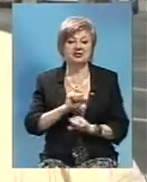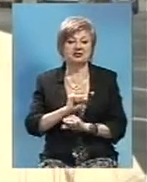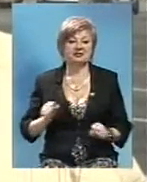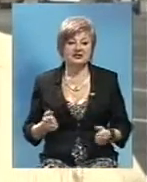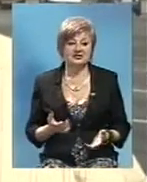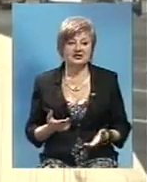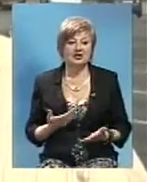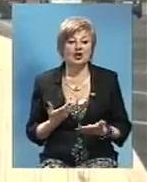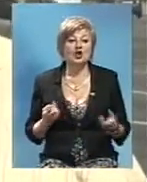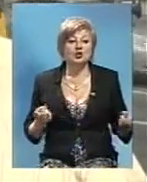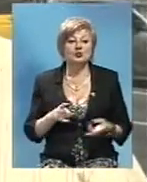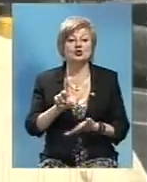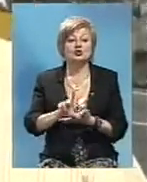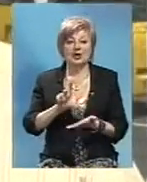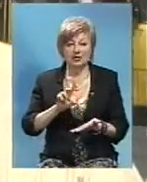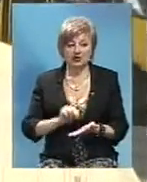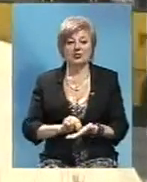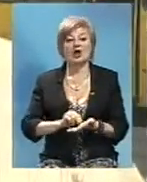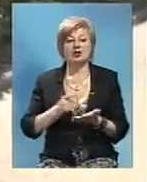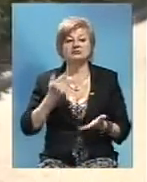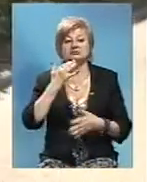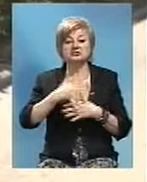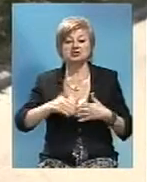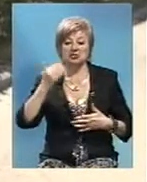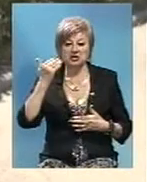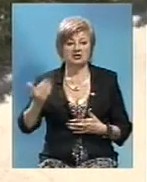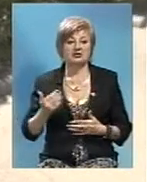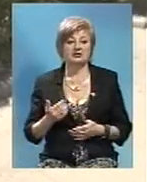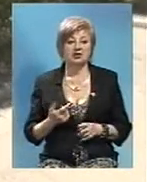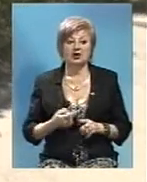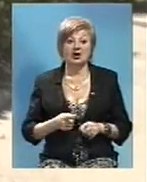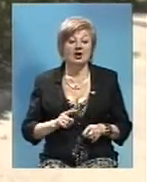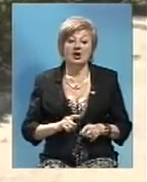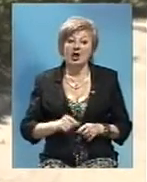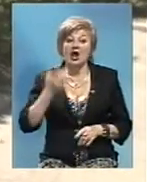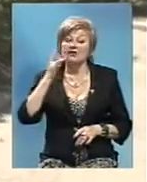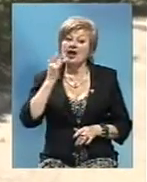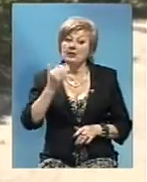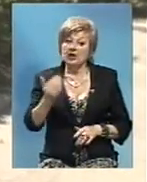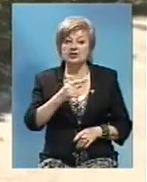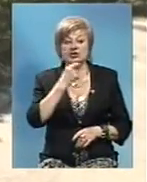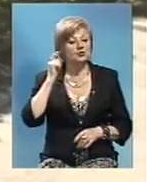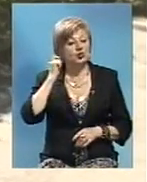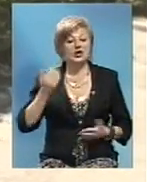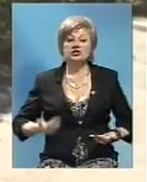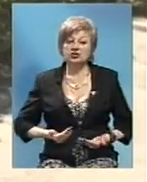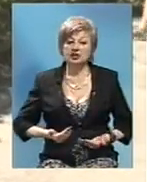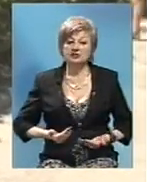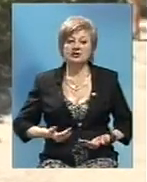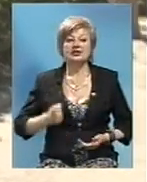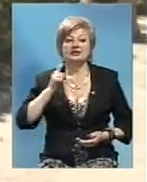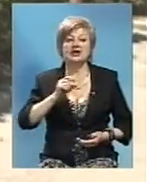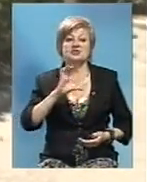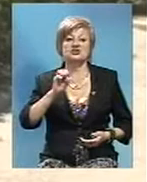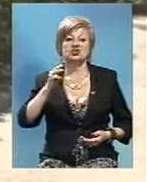Надо брать пример с передовых, уже развитых стран. Я багато років мешкав в Америці, так там в Штатах